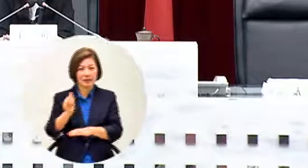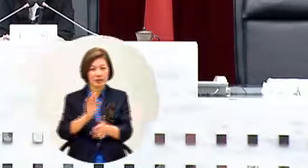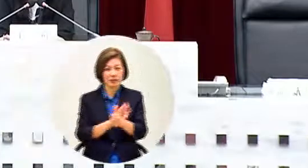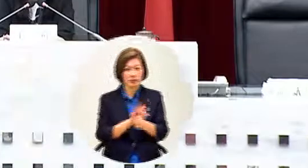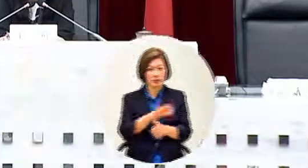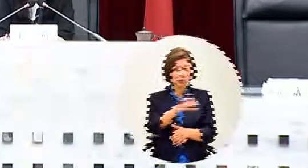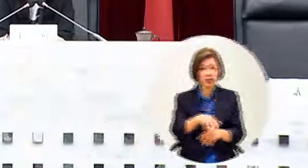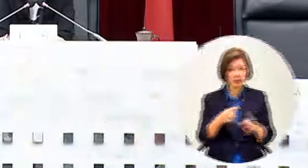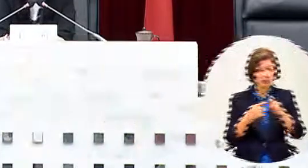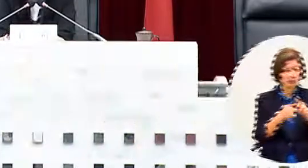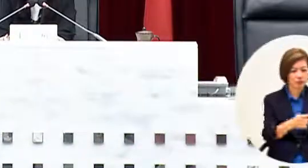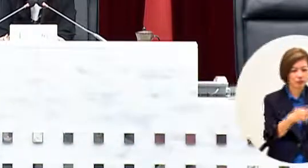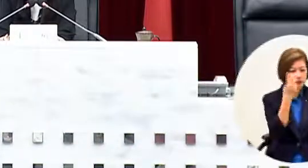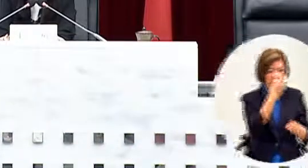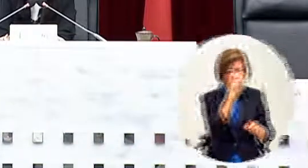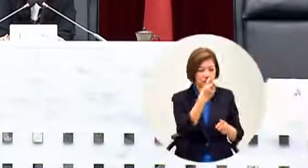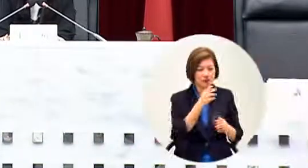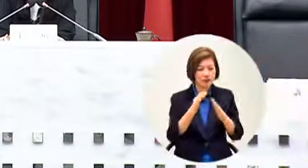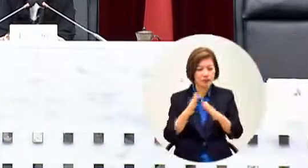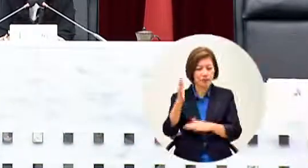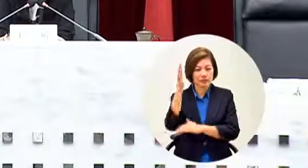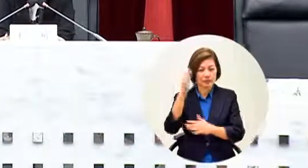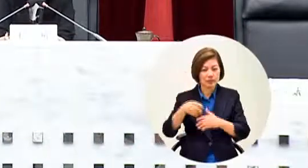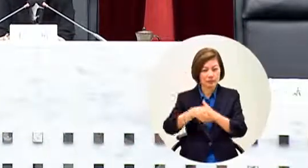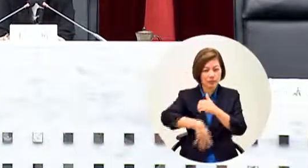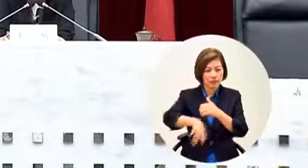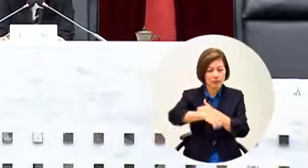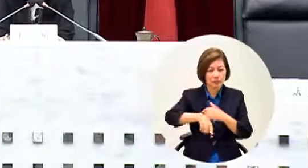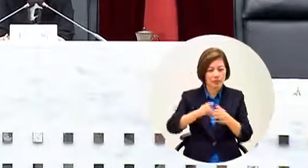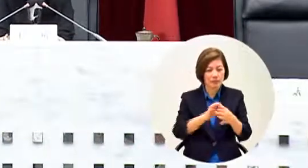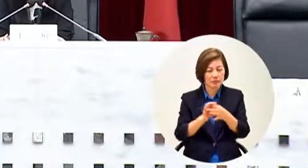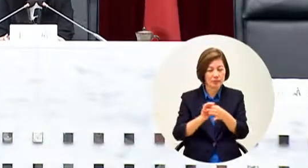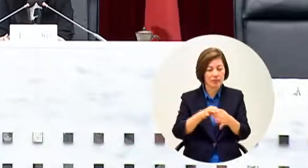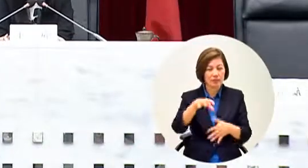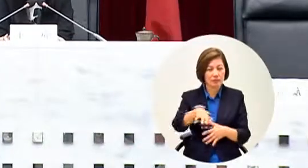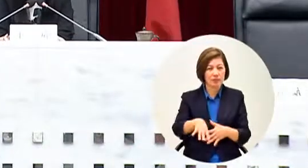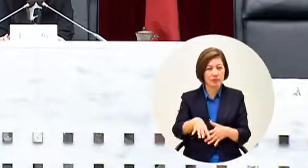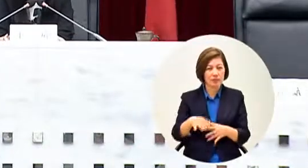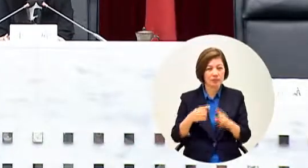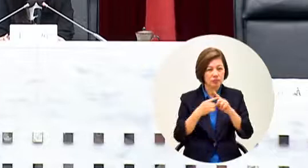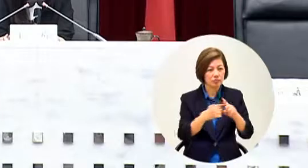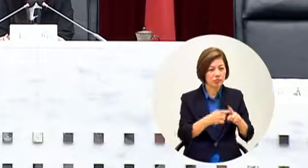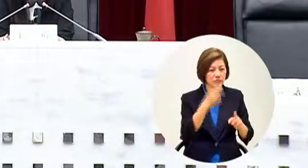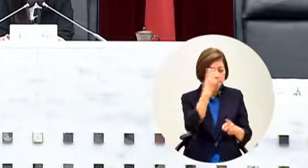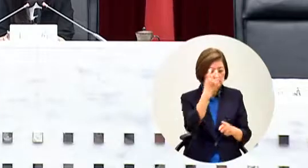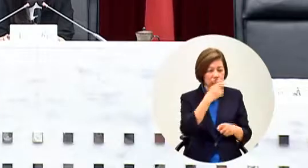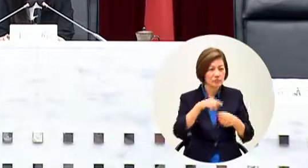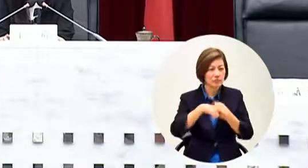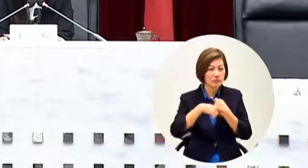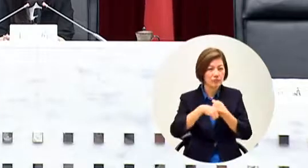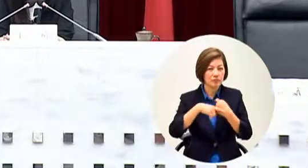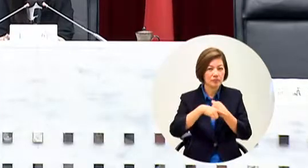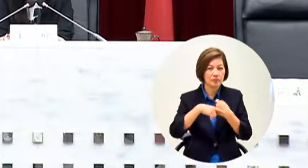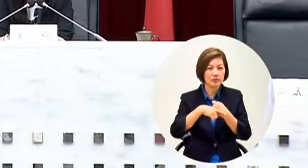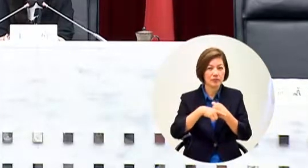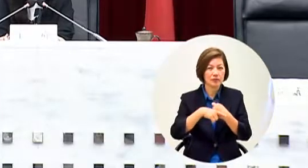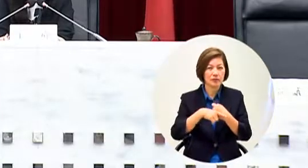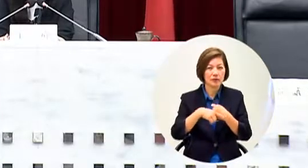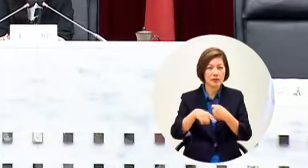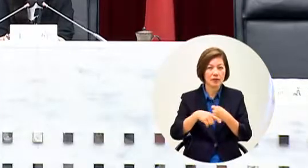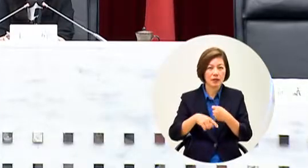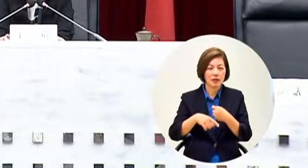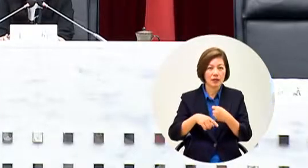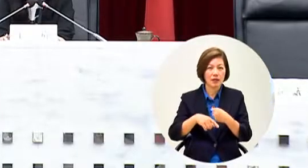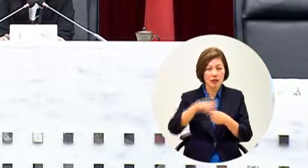刊，请我们市府相关单位到现场会刊，然后是不是研究把那个环湖的自行车道